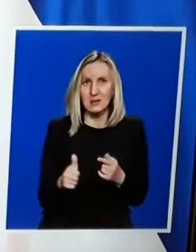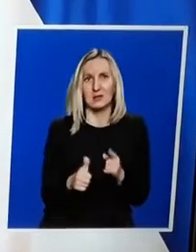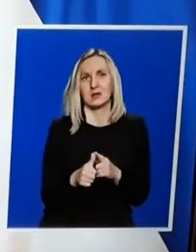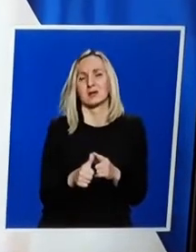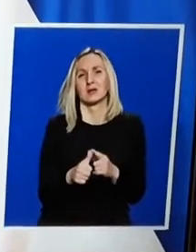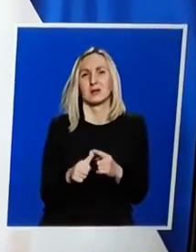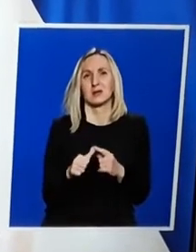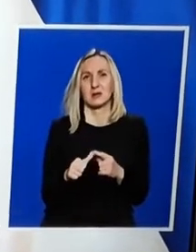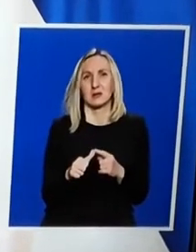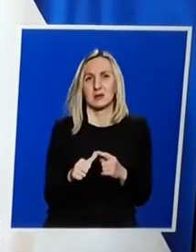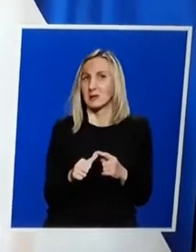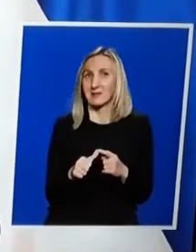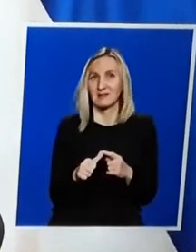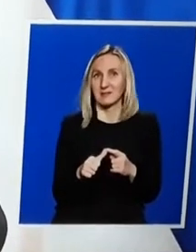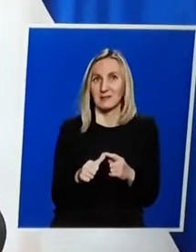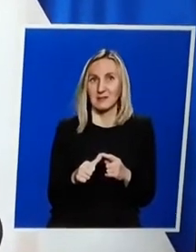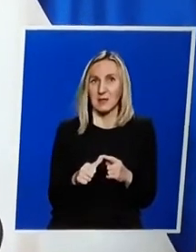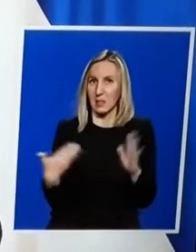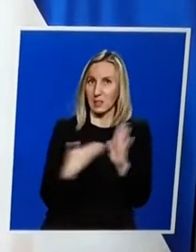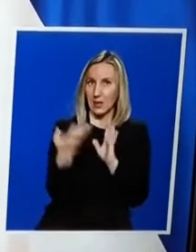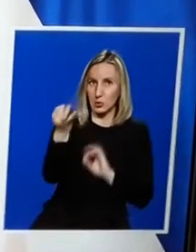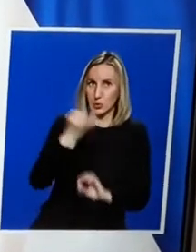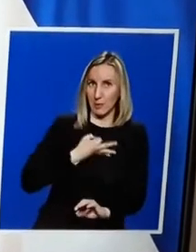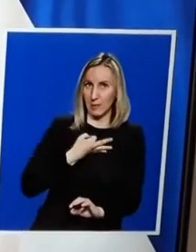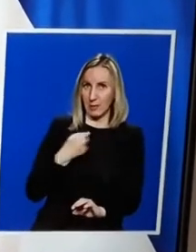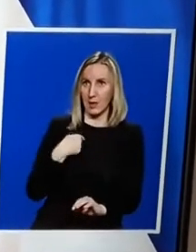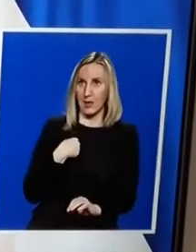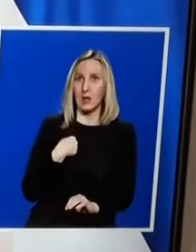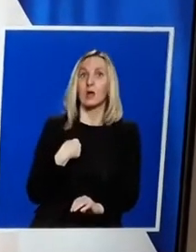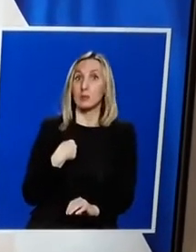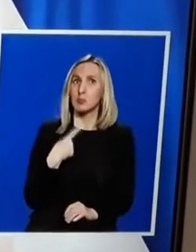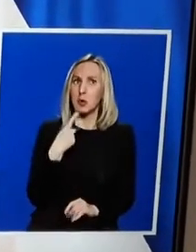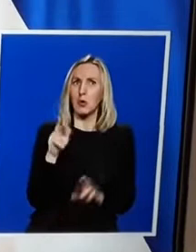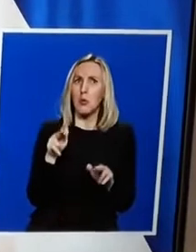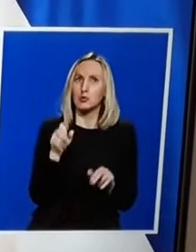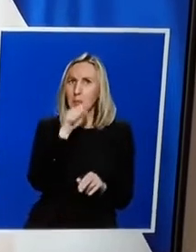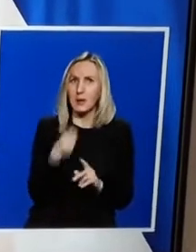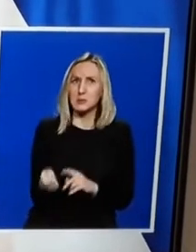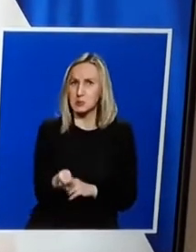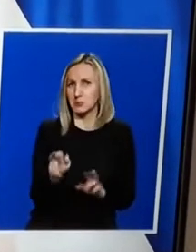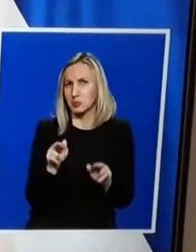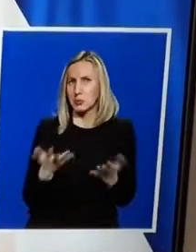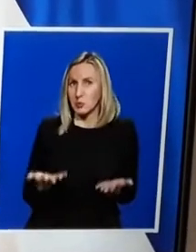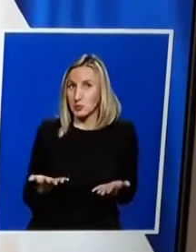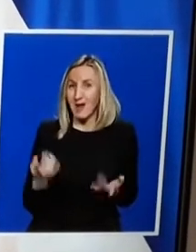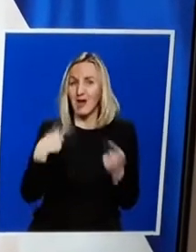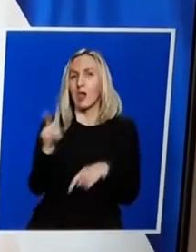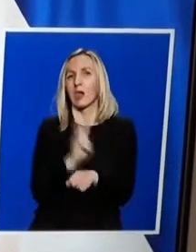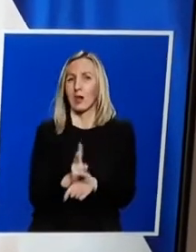pasa, direktno smo pitani i mi smo rekli da mogu da izlaze. Međutim,